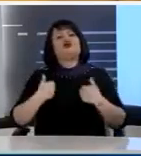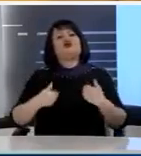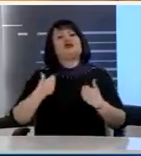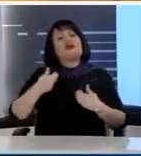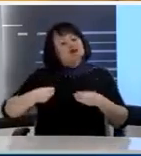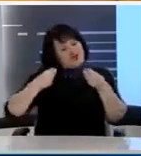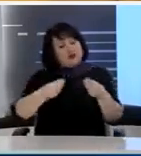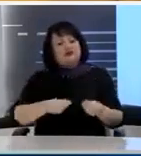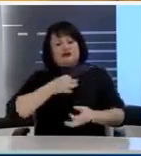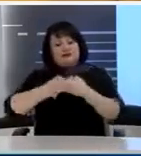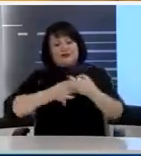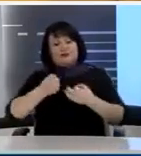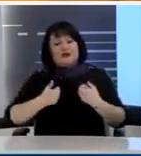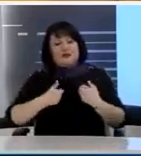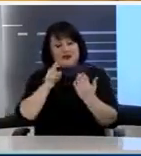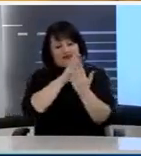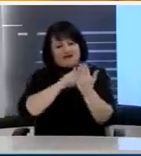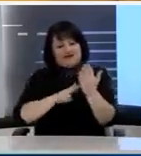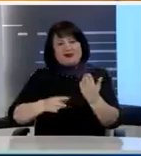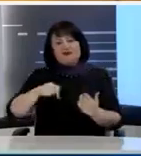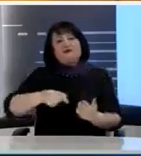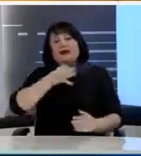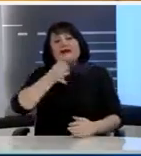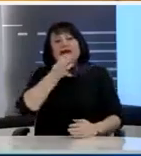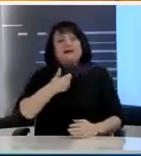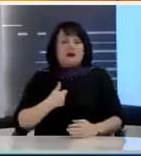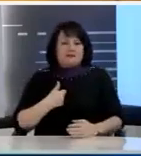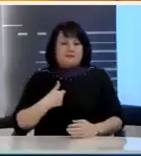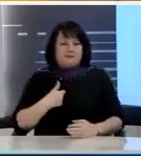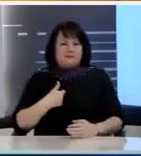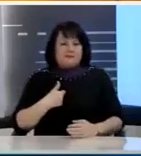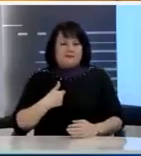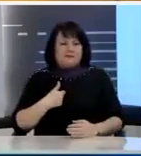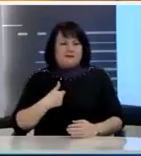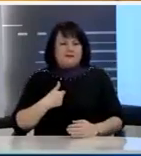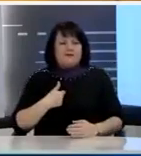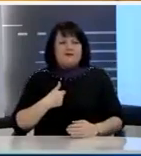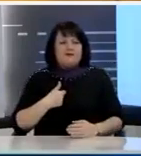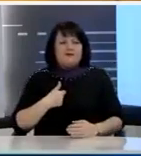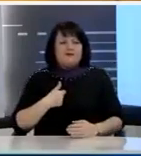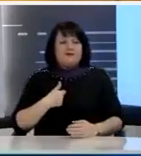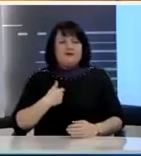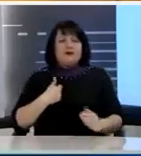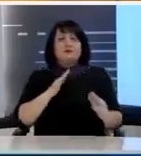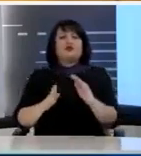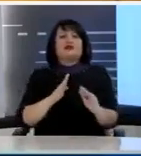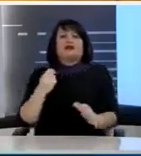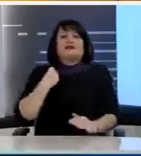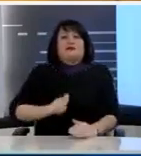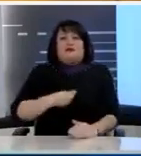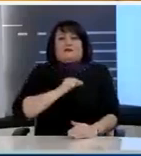γενιές. Όταν θα διαβάζουν πώς μπορεί, ενώ είσαι αυτός που προστάτευσε το δημόσιο